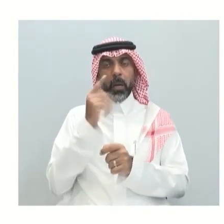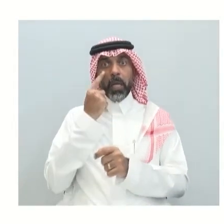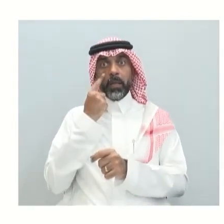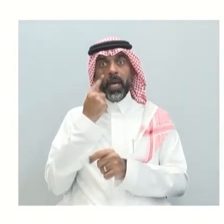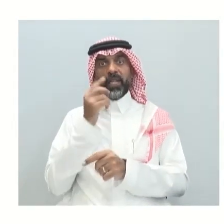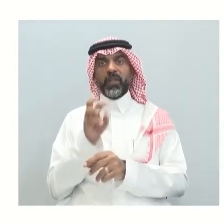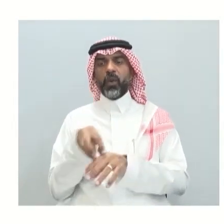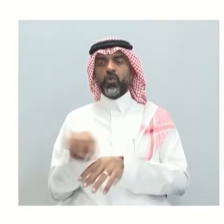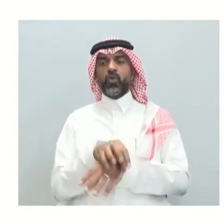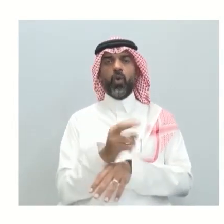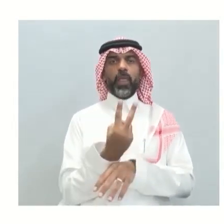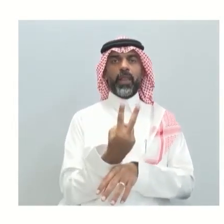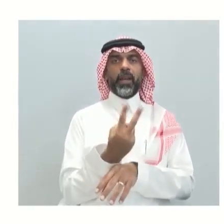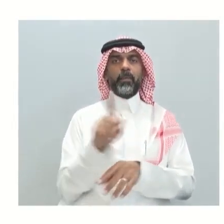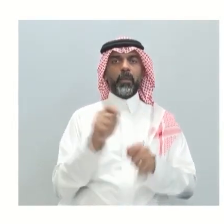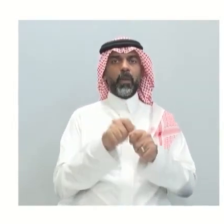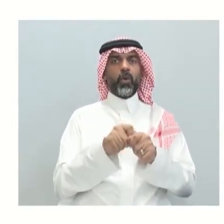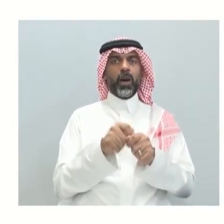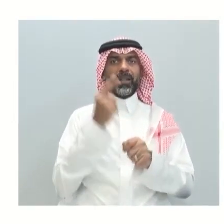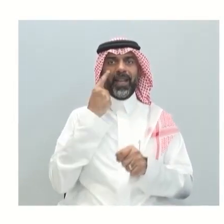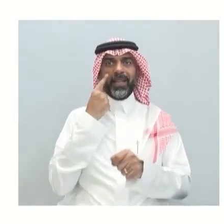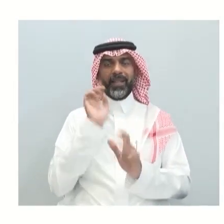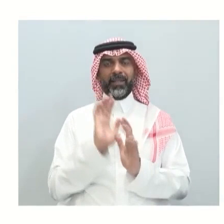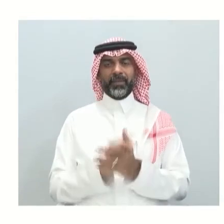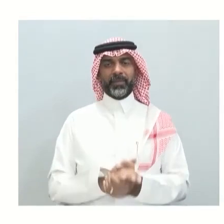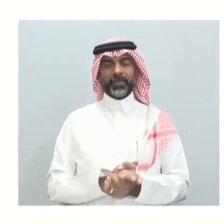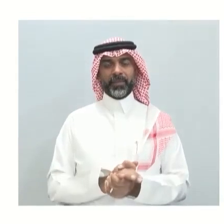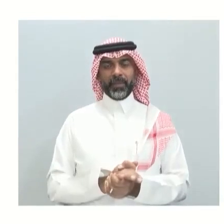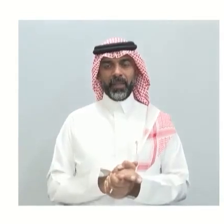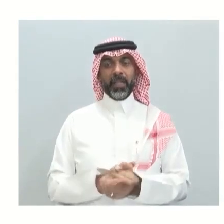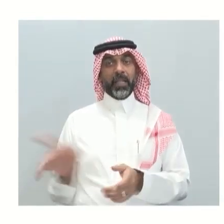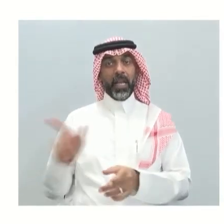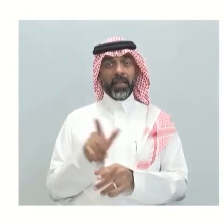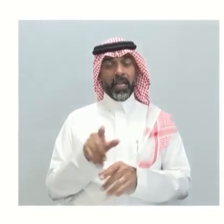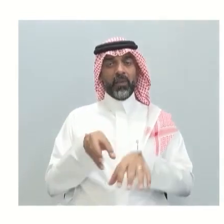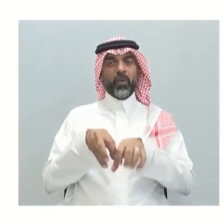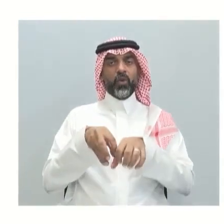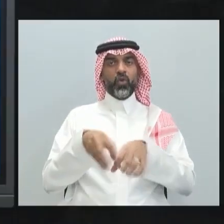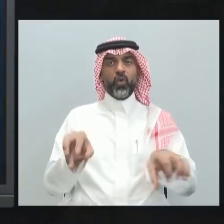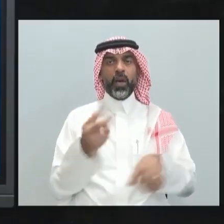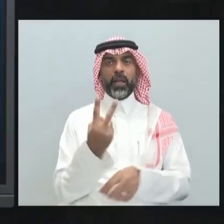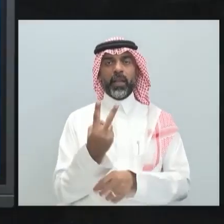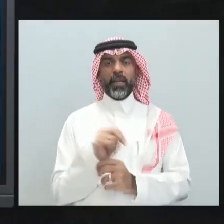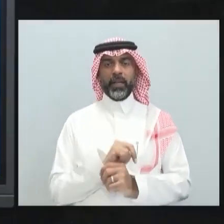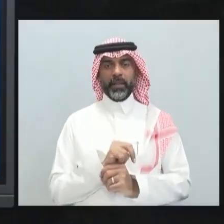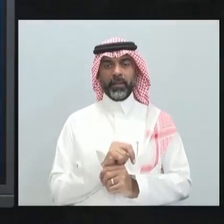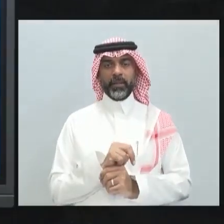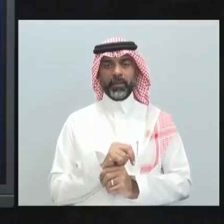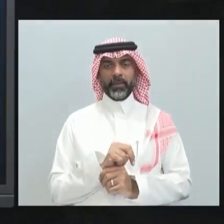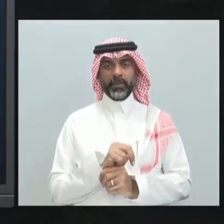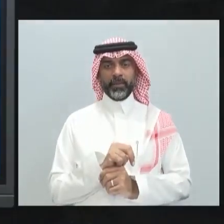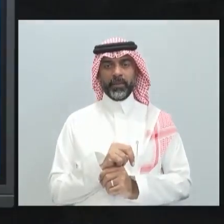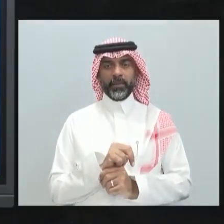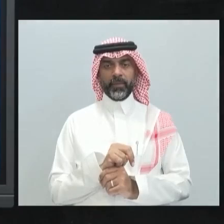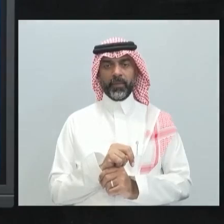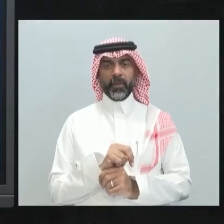المخلوقات الحيه ولكن للتكافل وجهين صورتين نوعين مختلفه في النوع الاول ظهرت معنا علاقه التقايض في علاقه